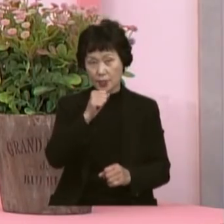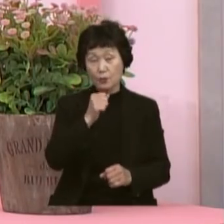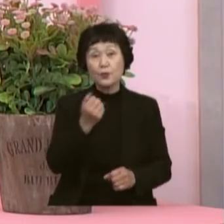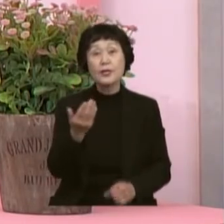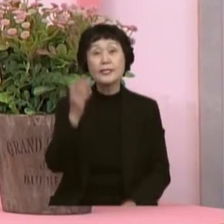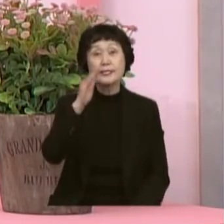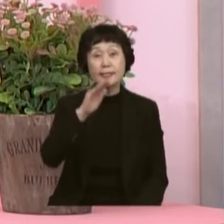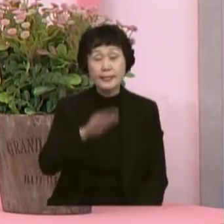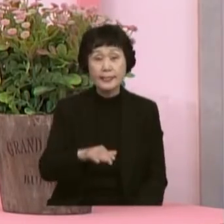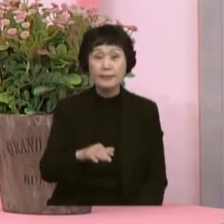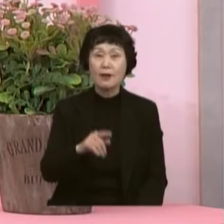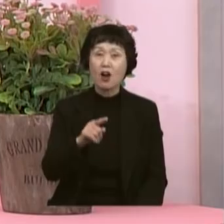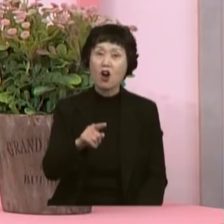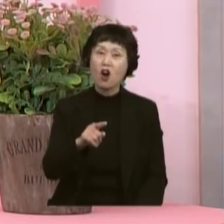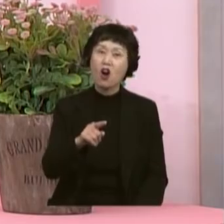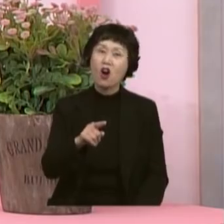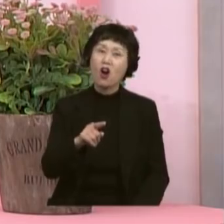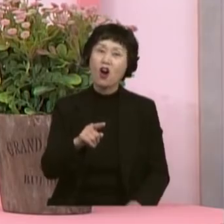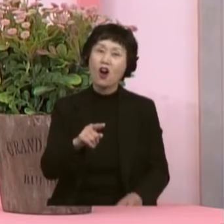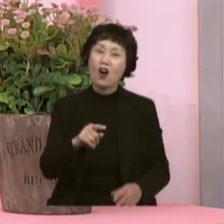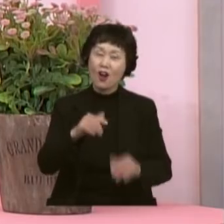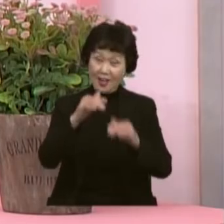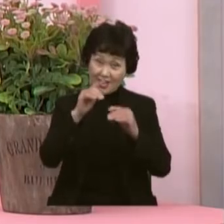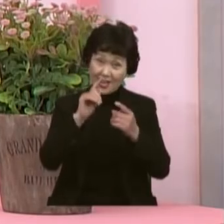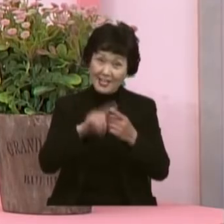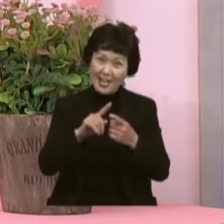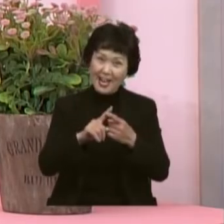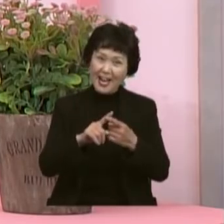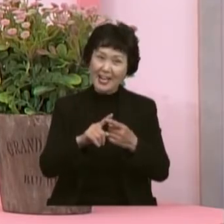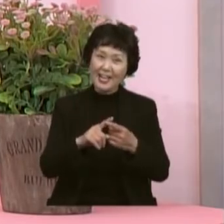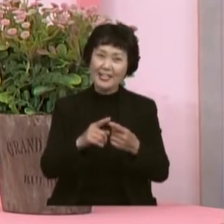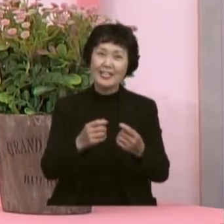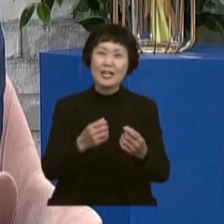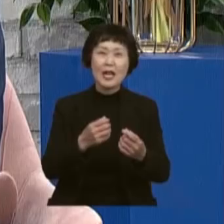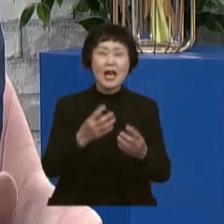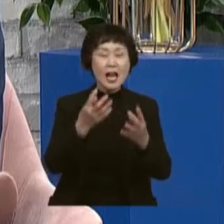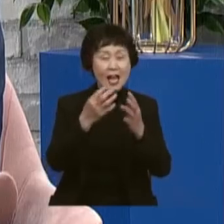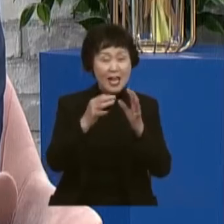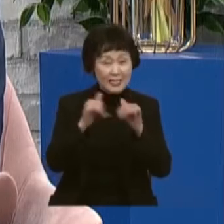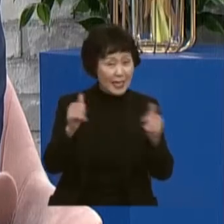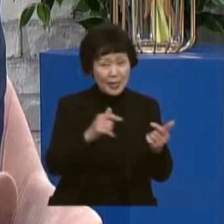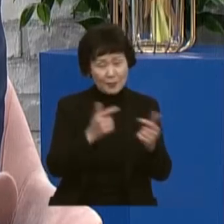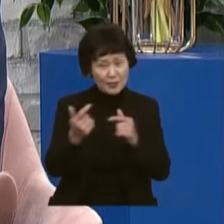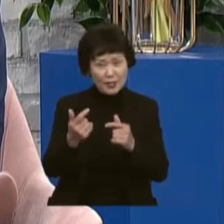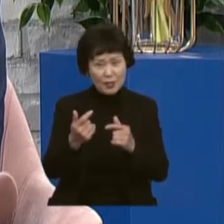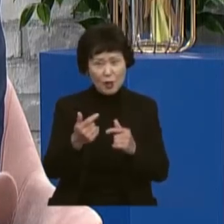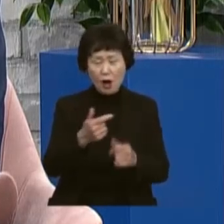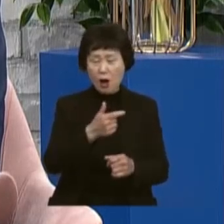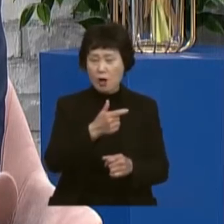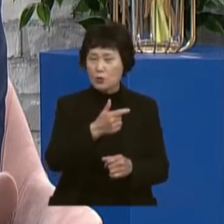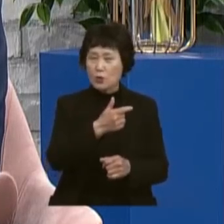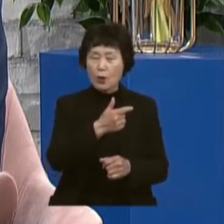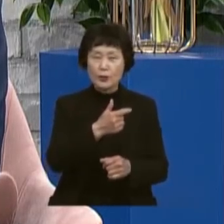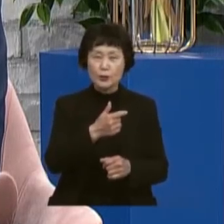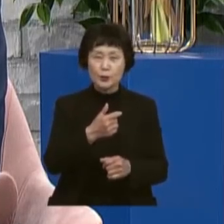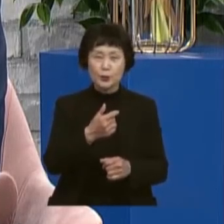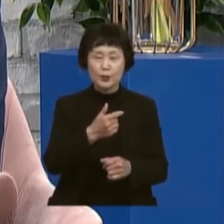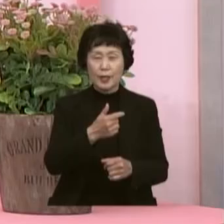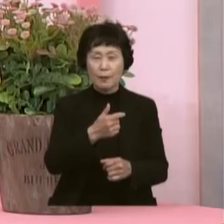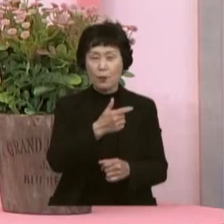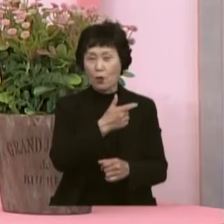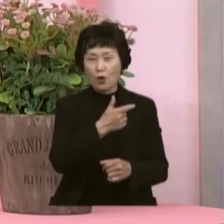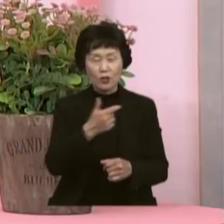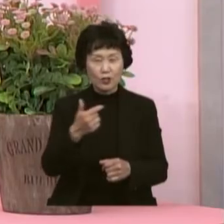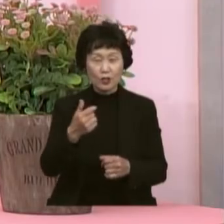이렇게 굉장히 드라마틱한 고백을 다들 원했더라고요. 아니 우리는 그냥 하시면 돼요. 솔직하게 얘기해요. 네, 솔직한 얘기하면